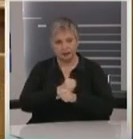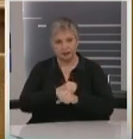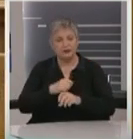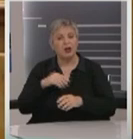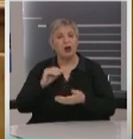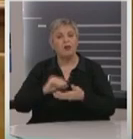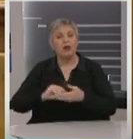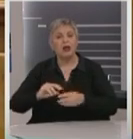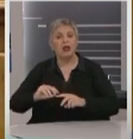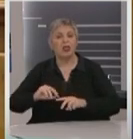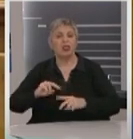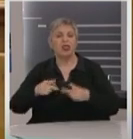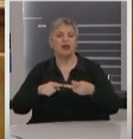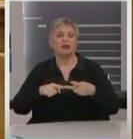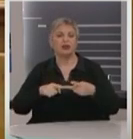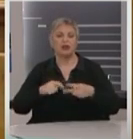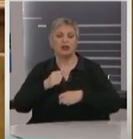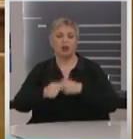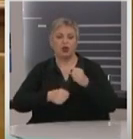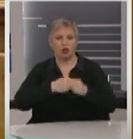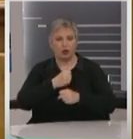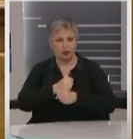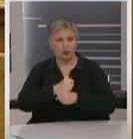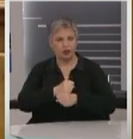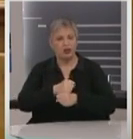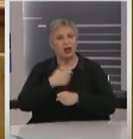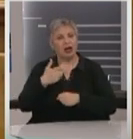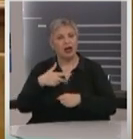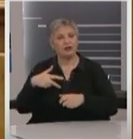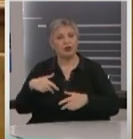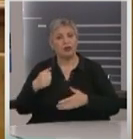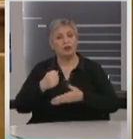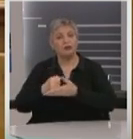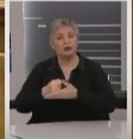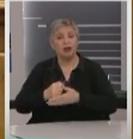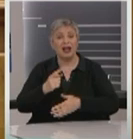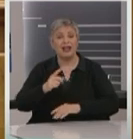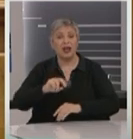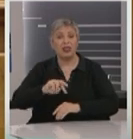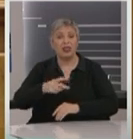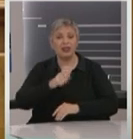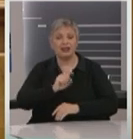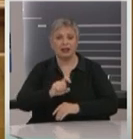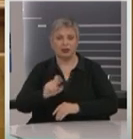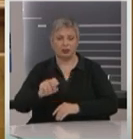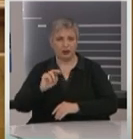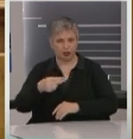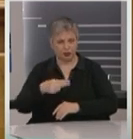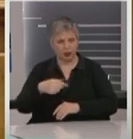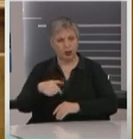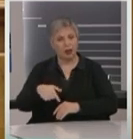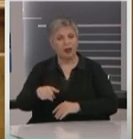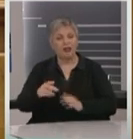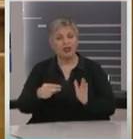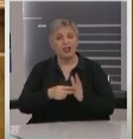του Προγράμματος Δημοσίων Επενδύσεων, το οποίο φτάνει πλέον στο 1 δισεκατομμύριο ευρώ, ενώ από το 19 το ποσό αυτό θα φτάνει